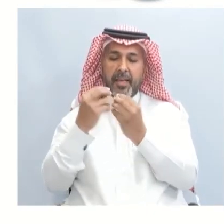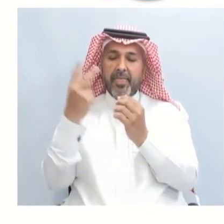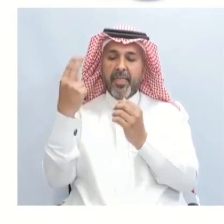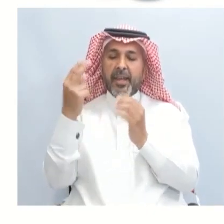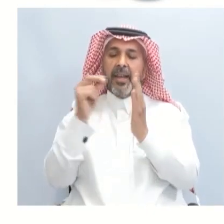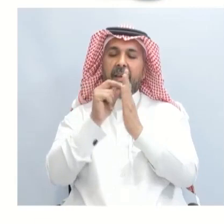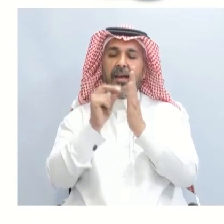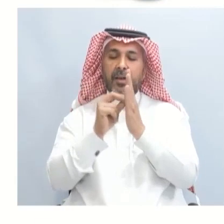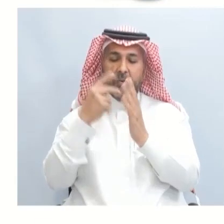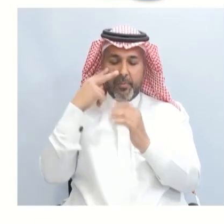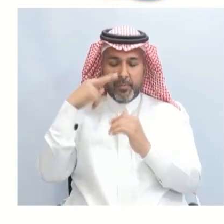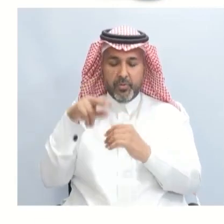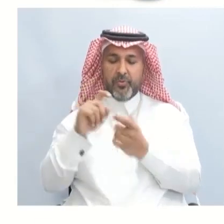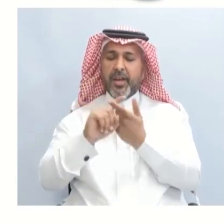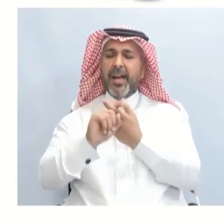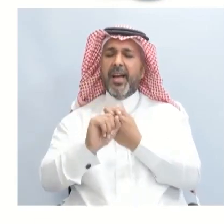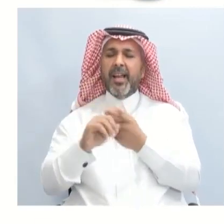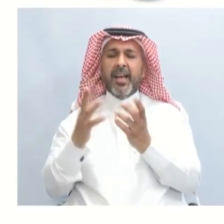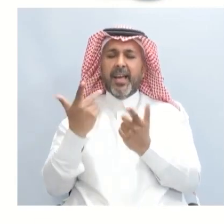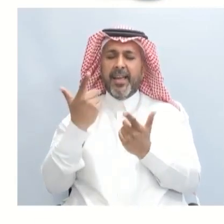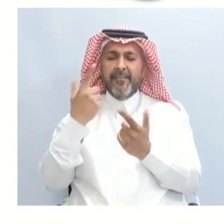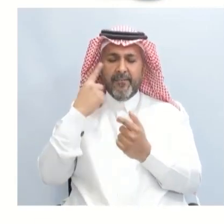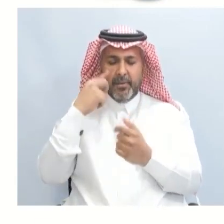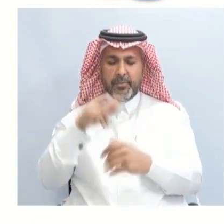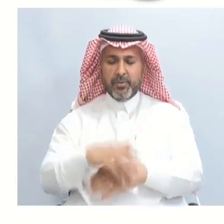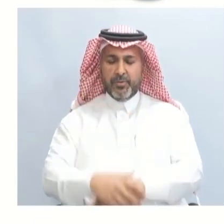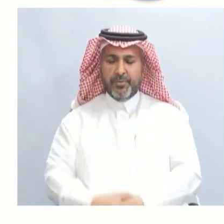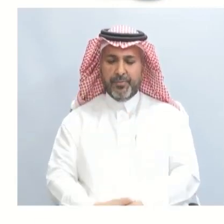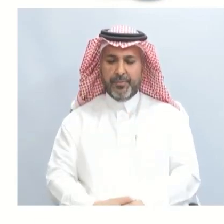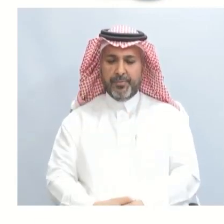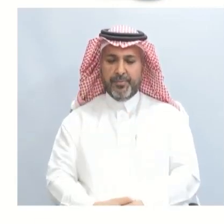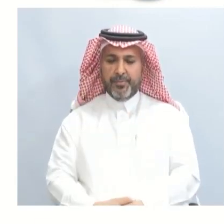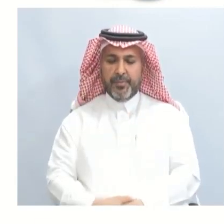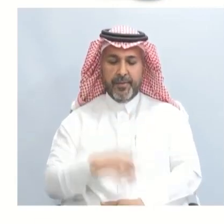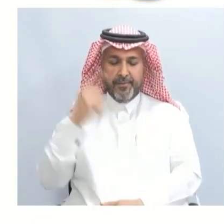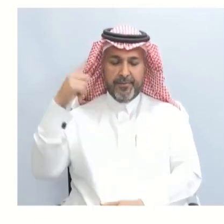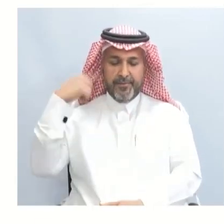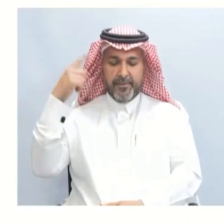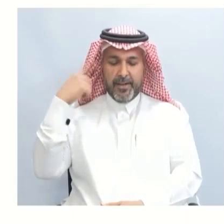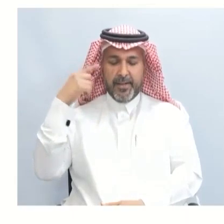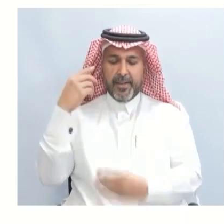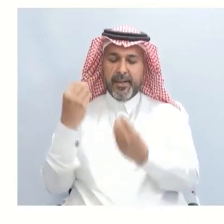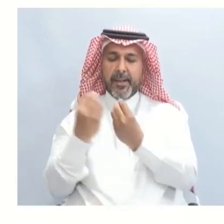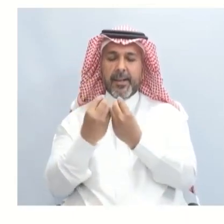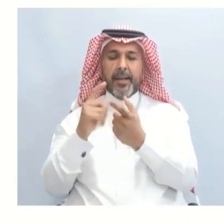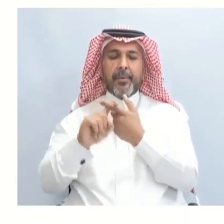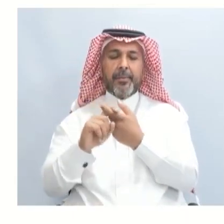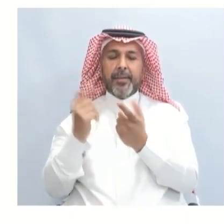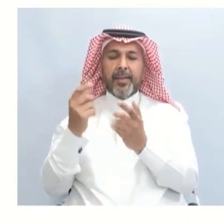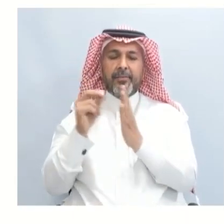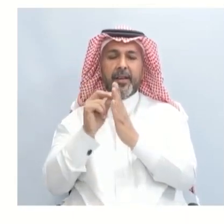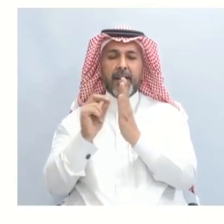الكوني كيف نوجد علاقه بين قانون نيوتن وكيبل ناقش عقلك قليلا فكر وسرهن